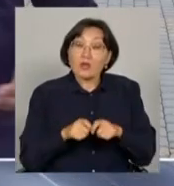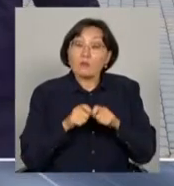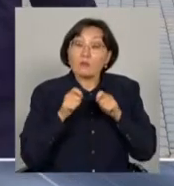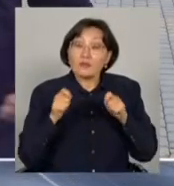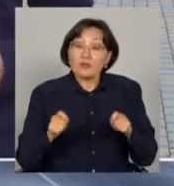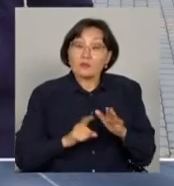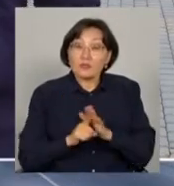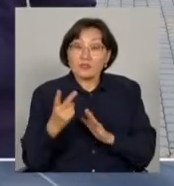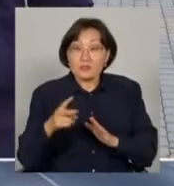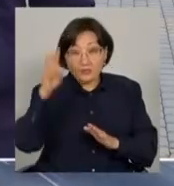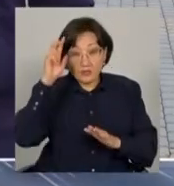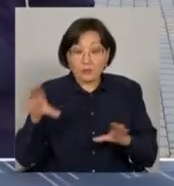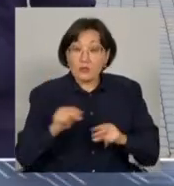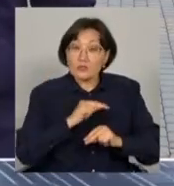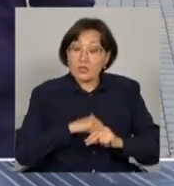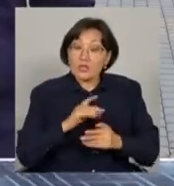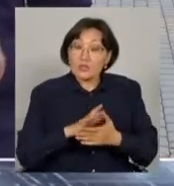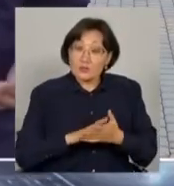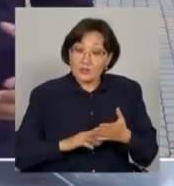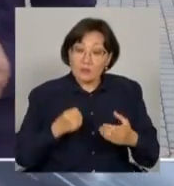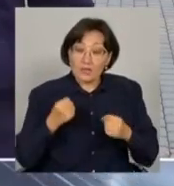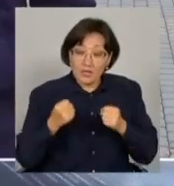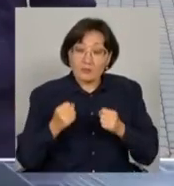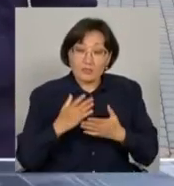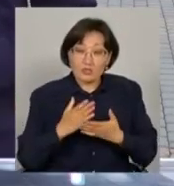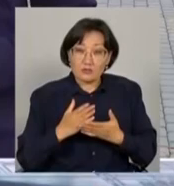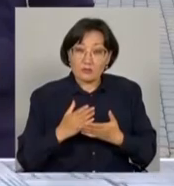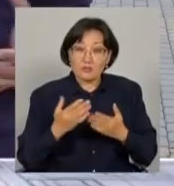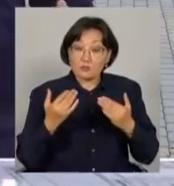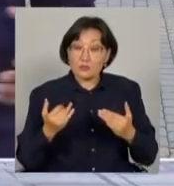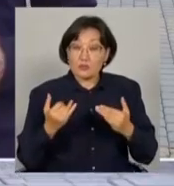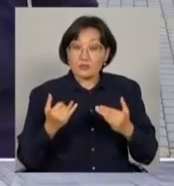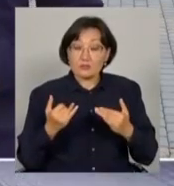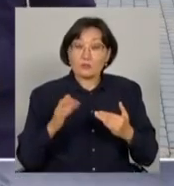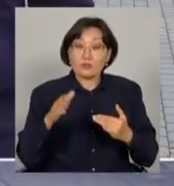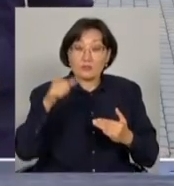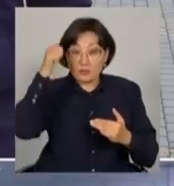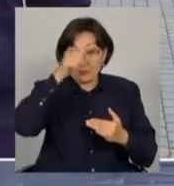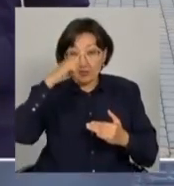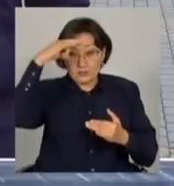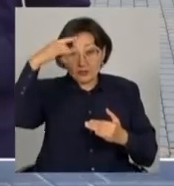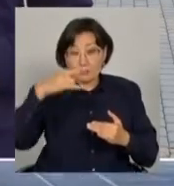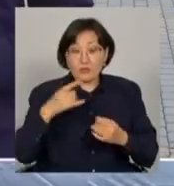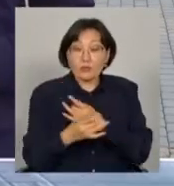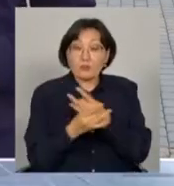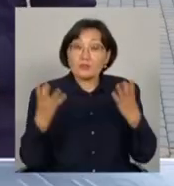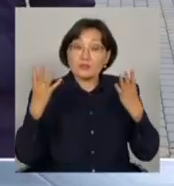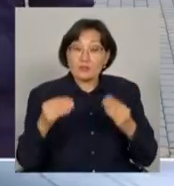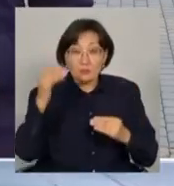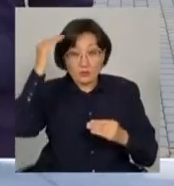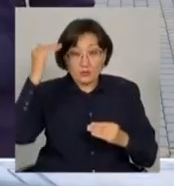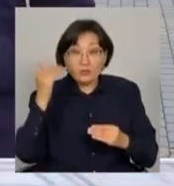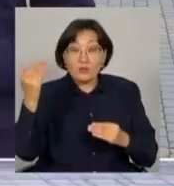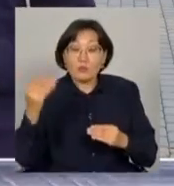Бүгінде екі елдің ынтымақтастығы одан әрі нығайып келе жатыр. Енді алдағы жылы Қазақстанның мәдени күндері